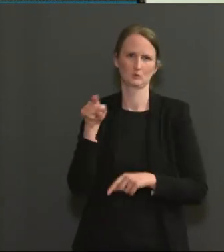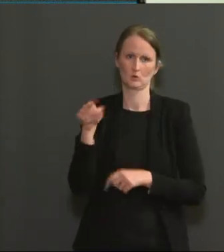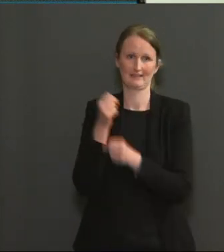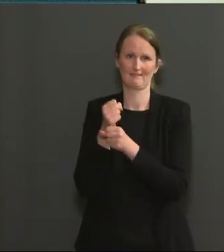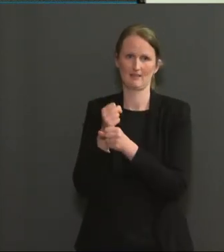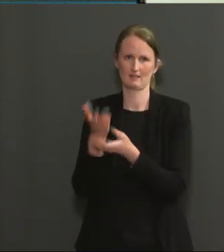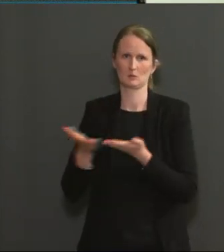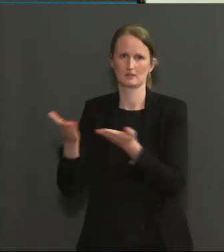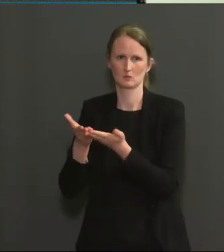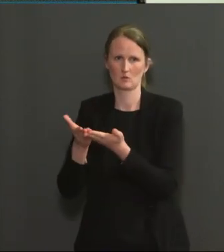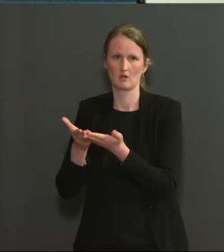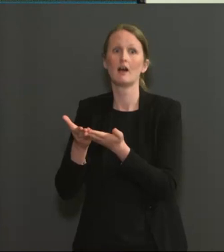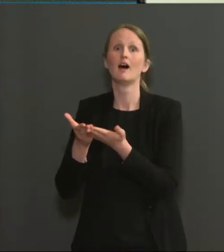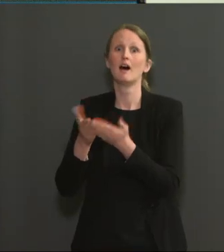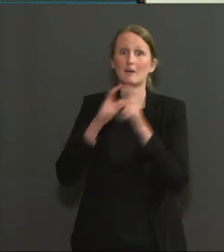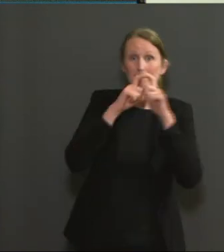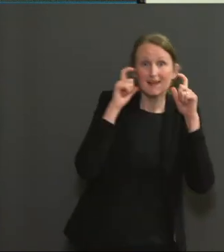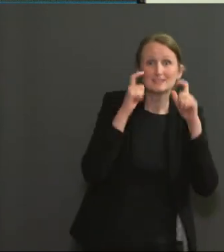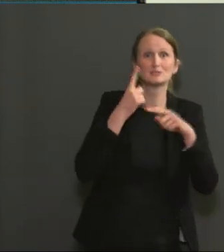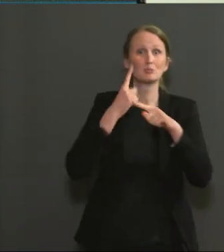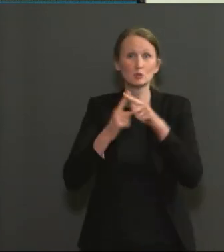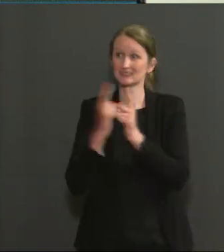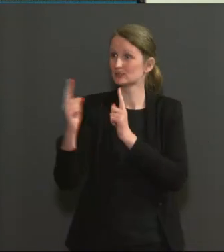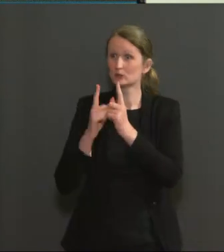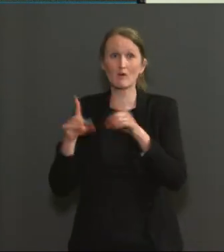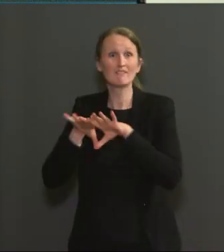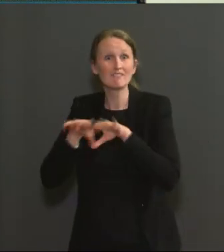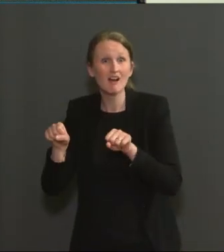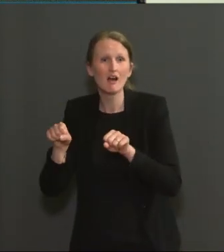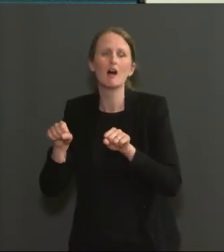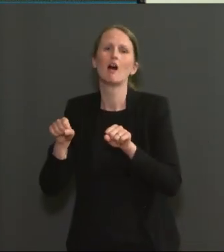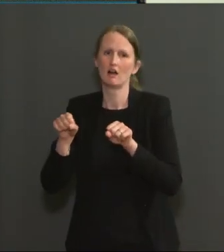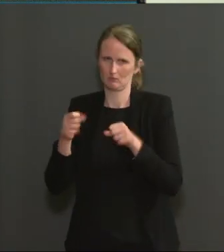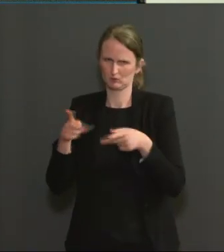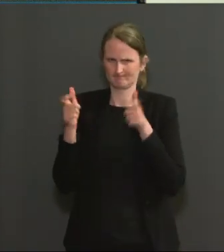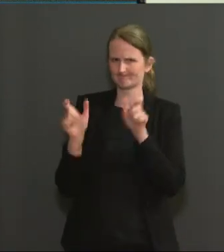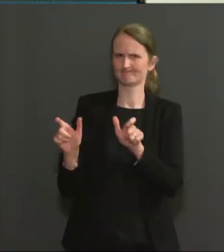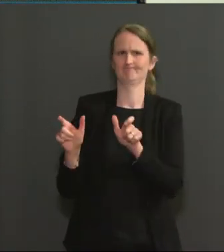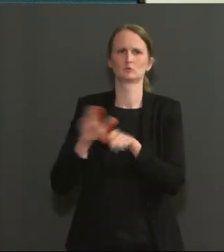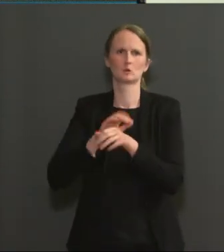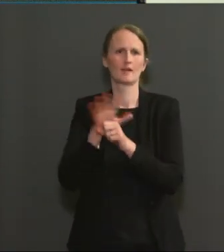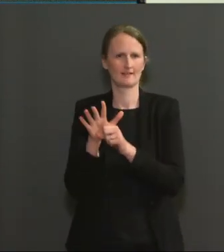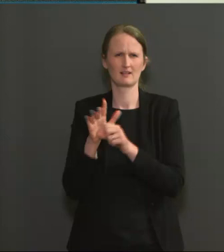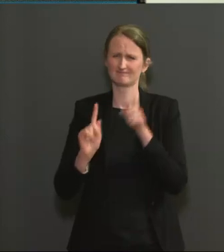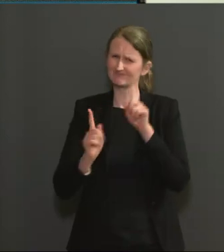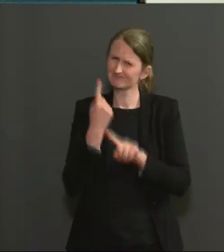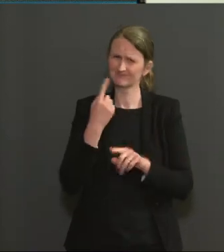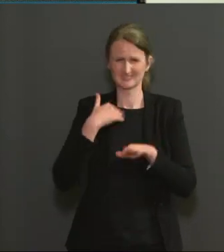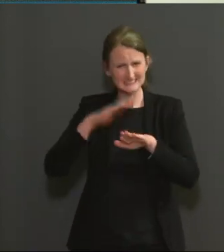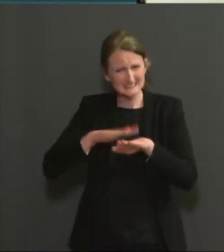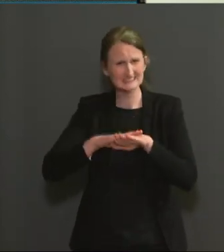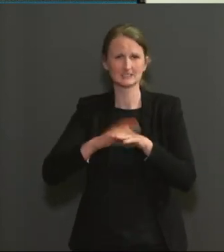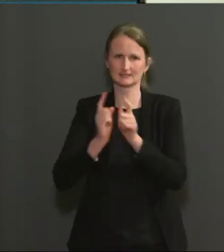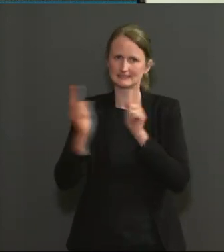ensemble se potentialisent donc vraiment ne négligez pas ce point c'est une règle de base dans la lutte contre le